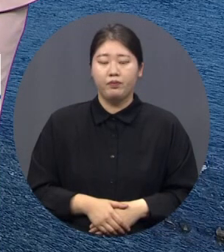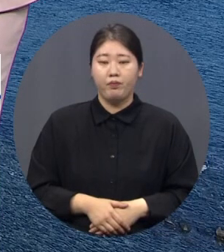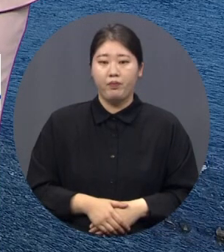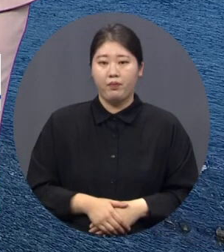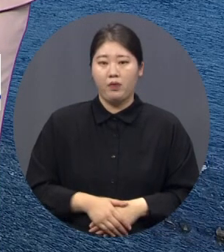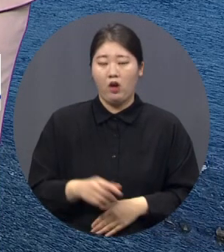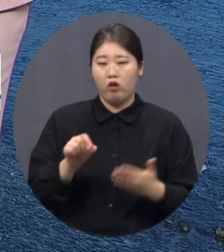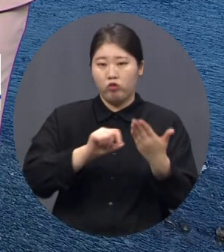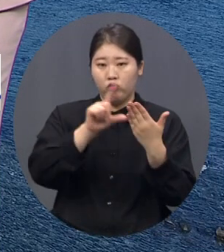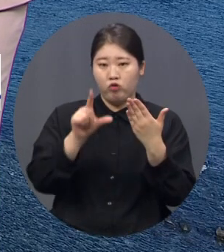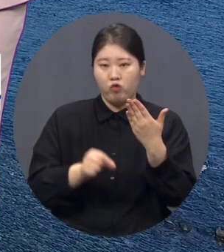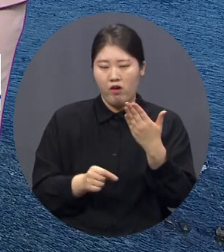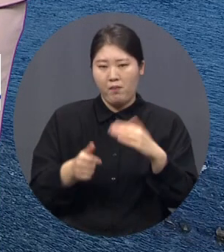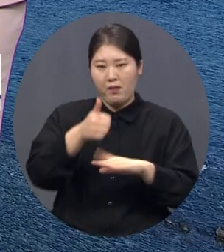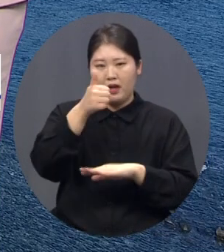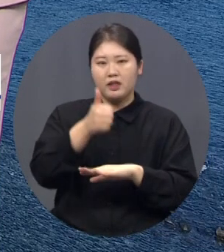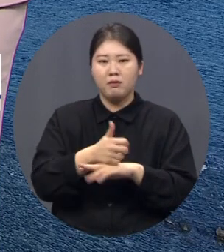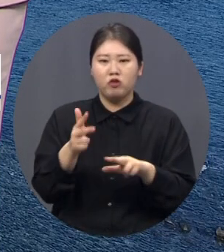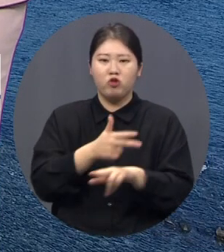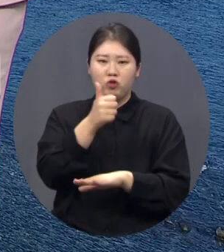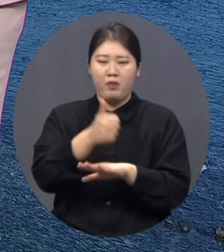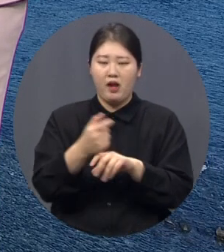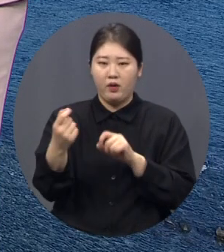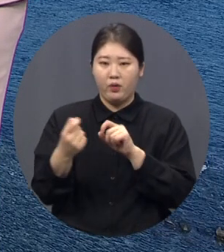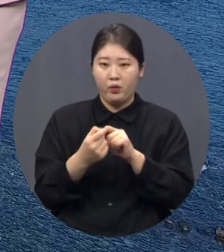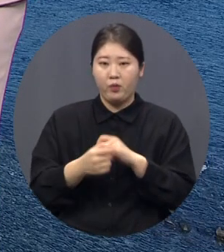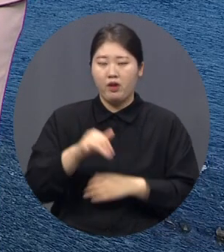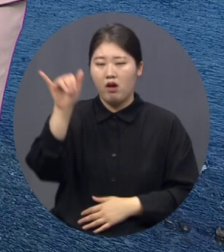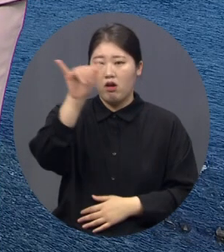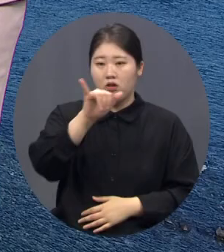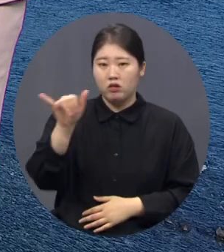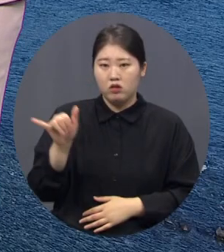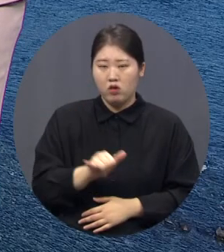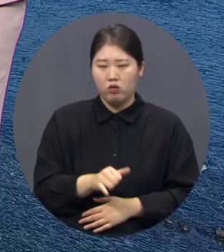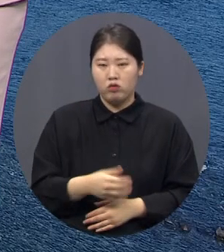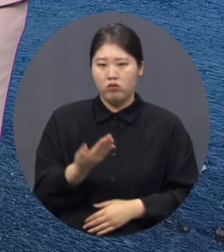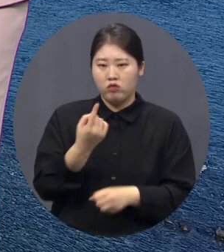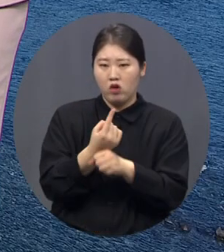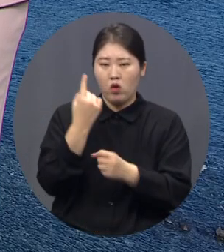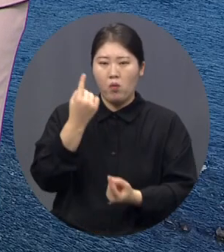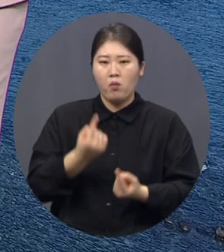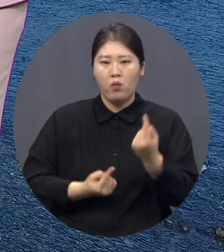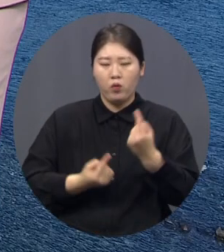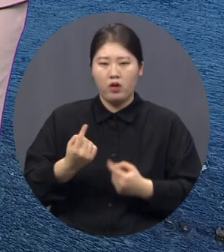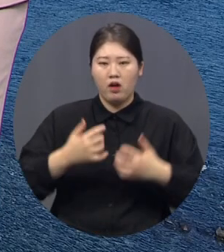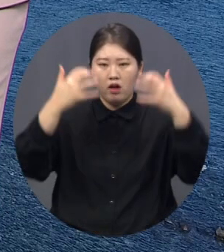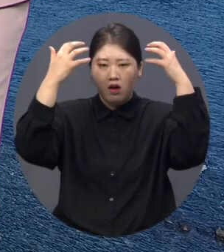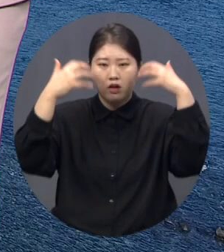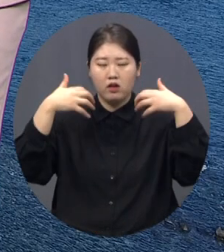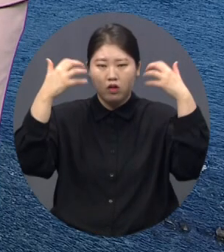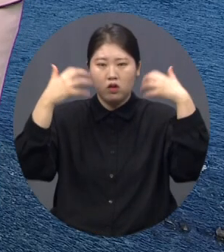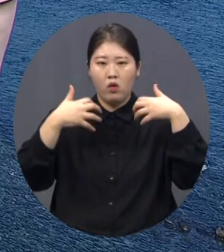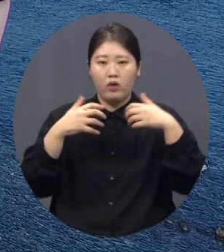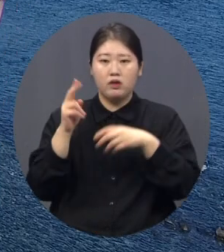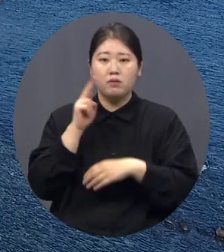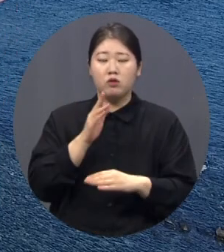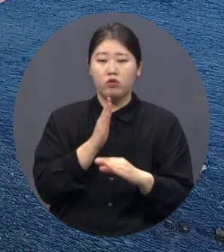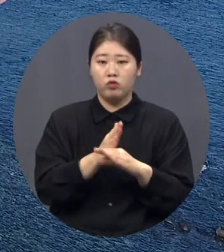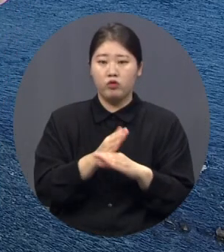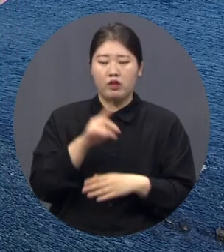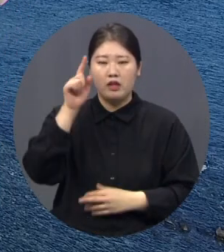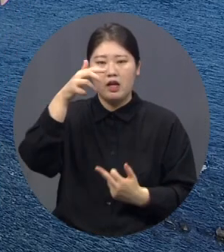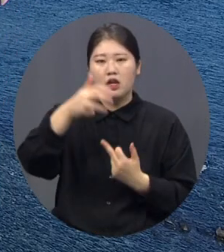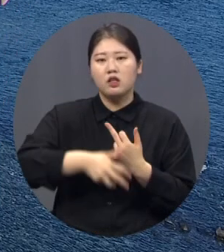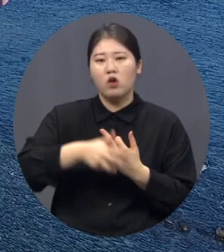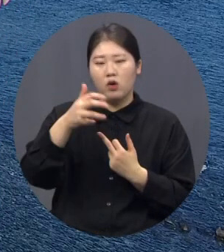어느덧 9월의 마지막 주말을 앞두고 있습니다 전국적으로 평년보다 더운 가을이 이어지고 있는데요 내일 서귀포의